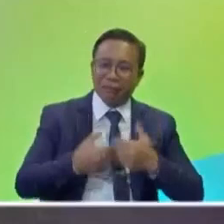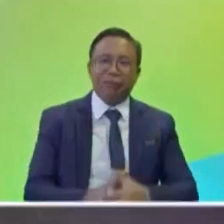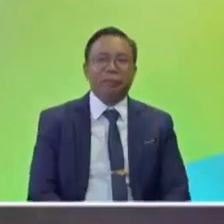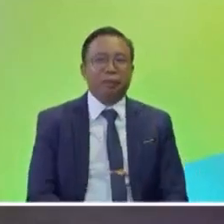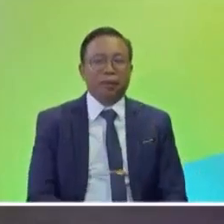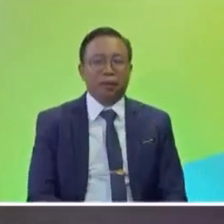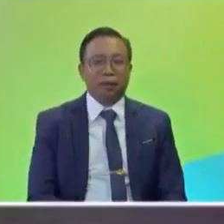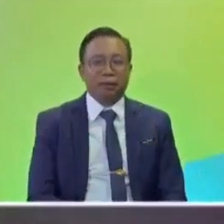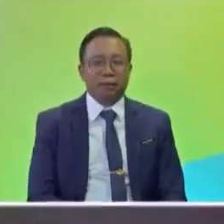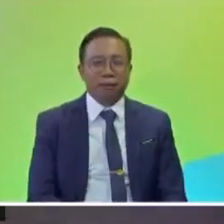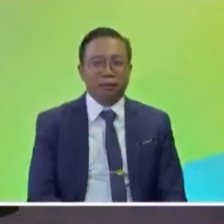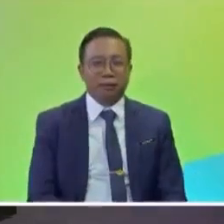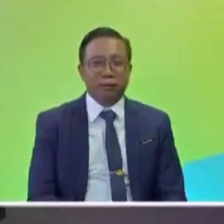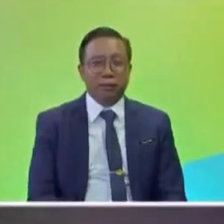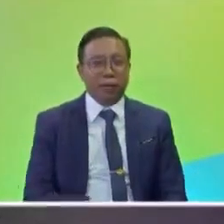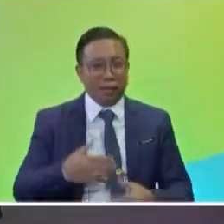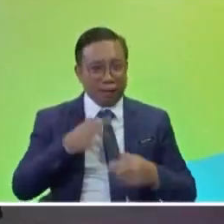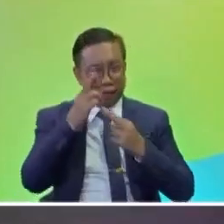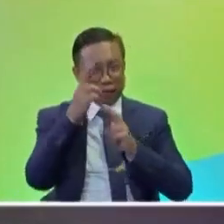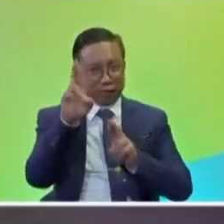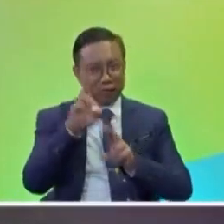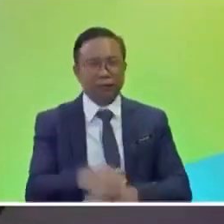cikgu. Ready?